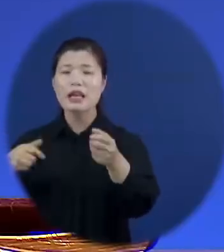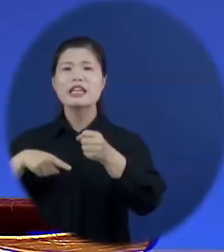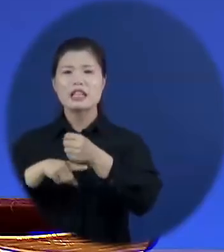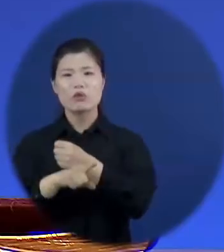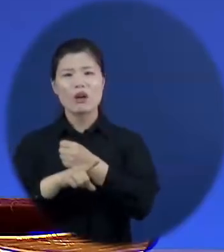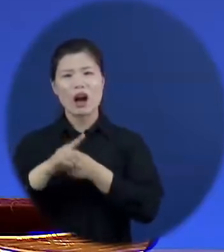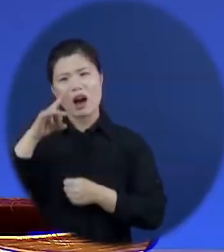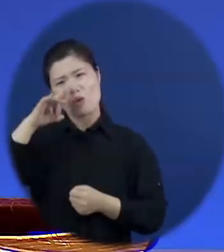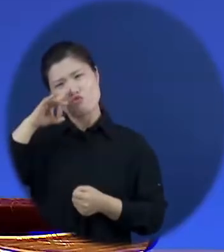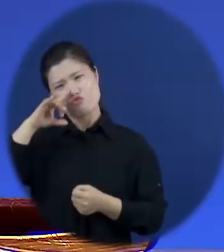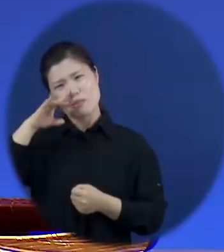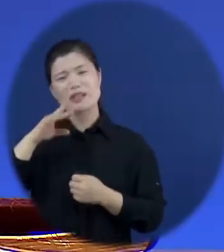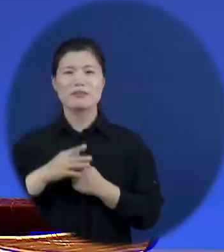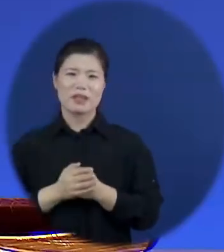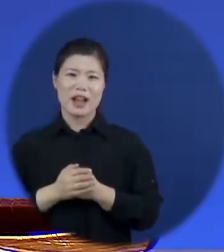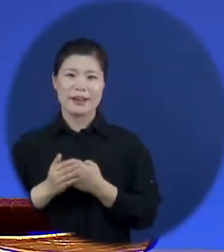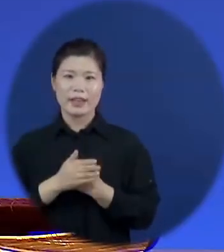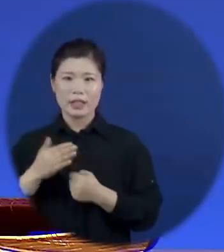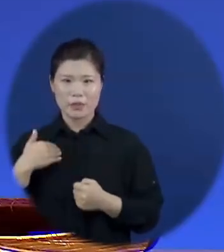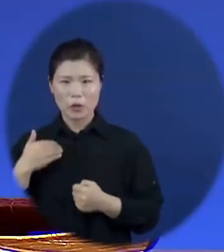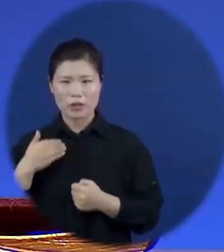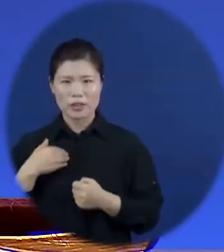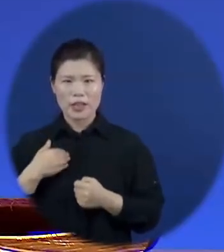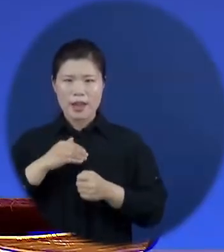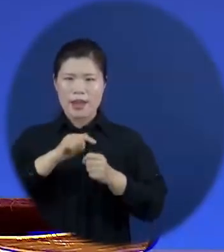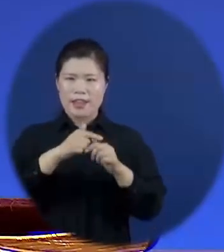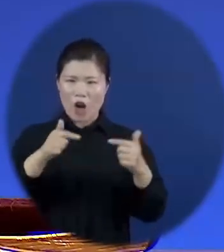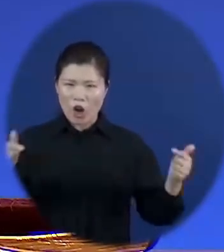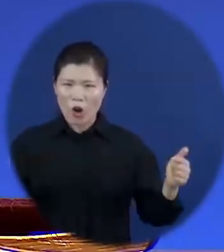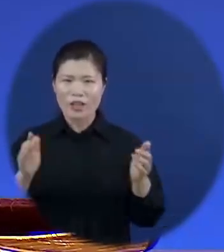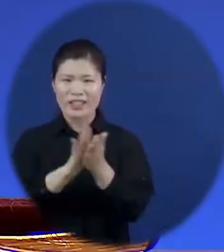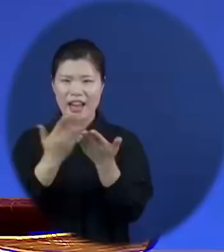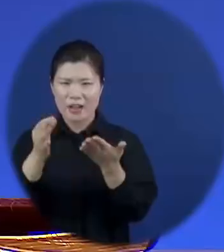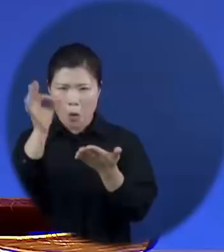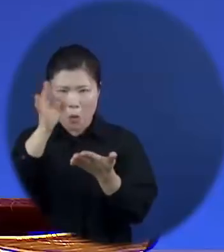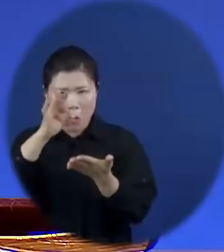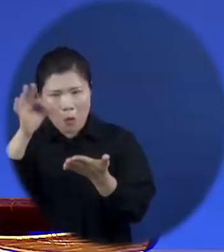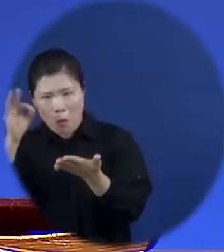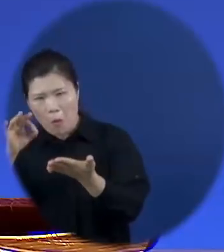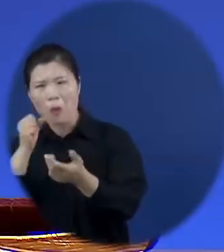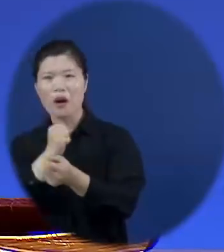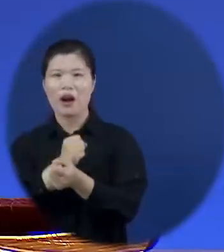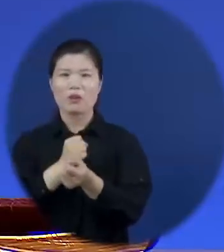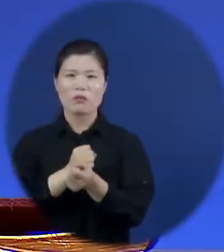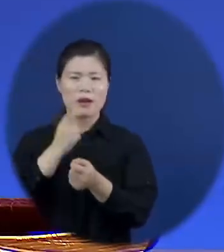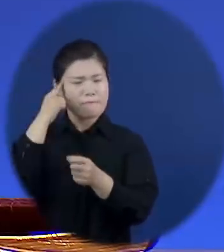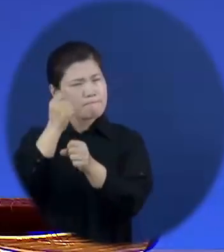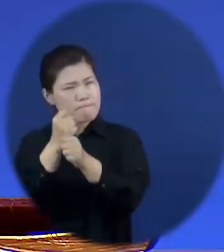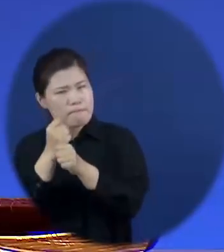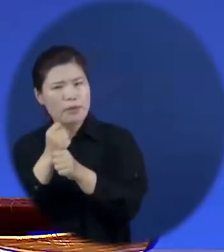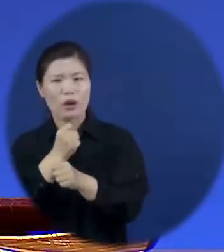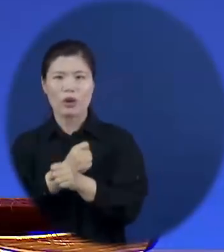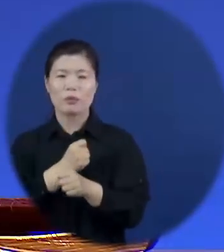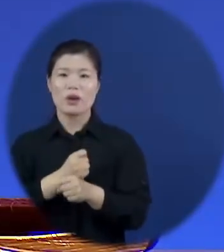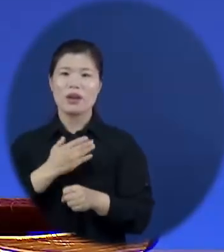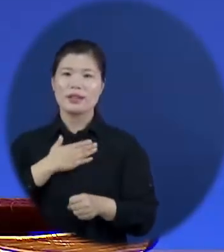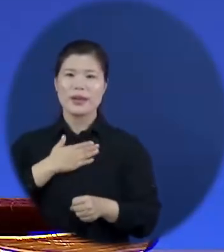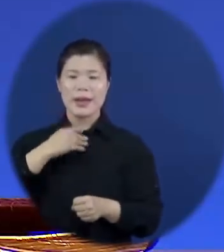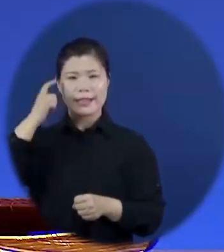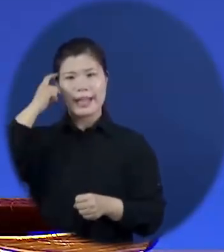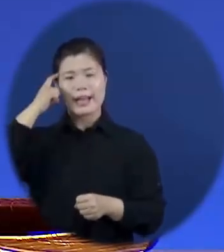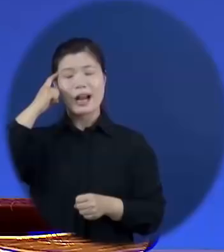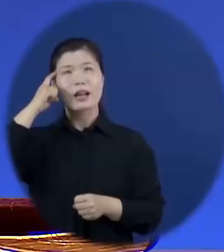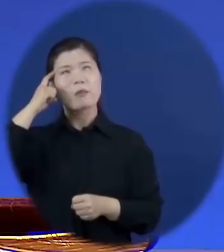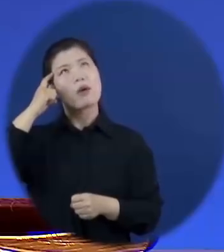이유가 궁금했습니다. 그래서 저는 여러 자료를 뒤져보고요, 연구도 해보고요, 저의